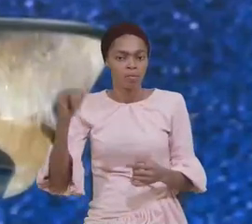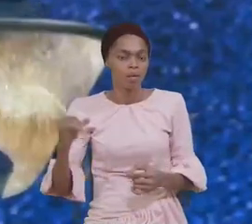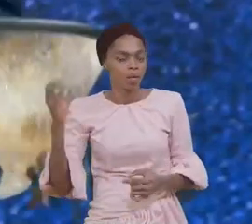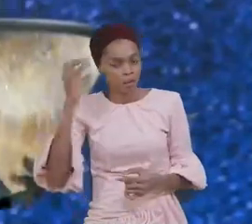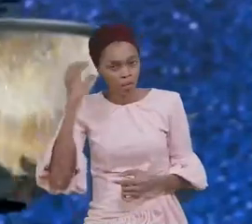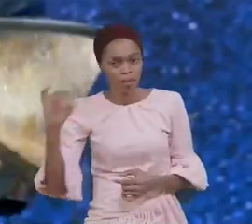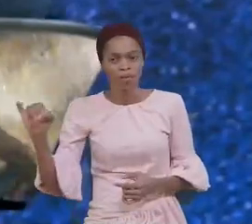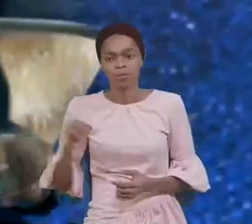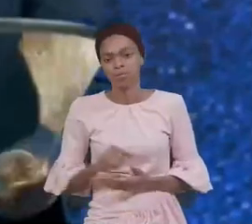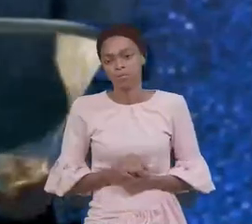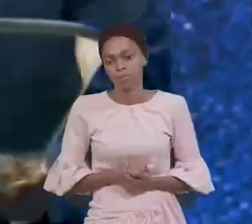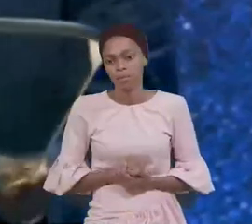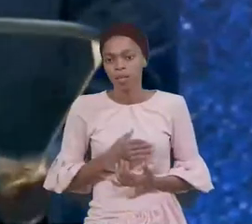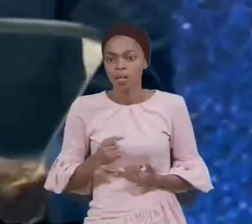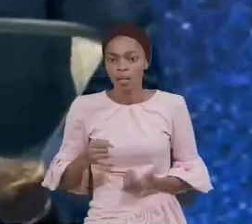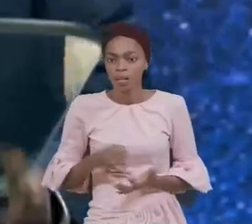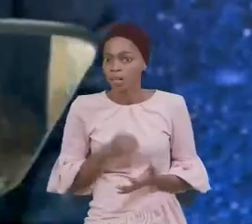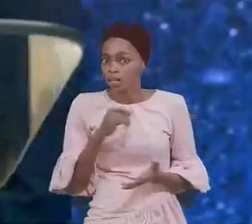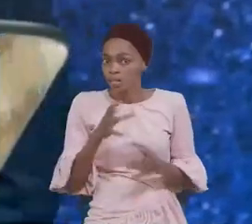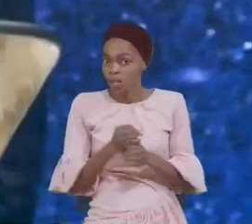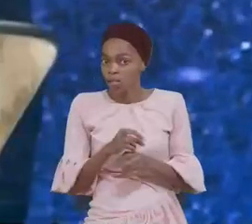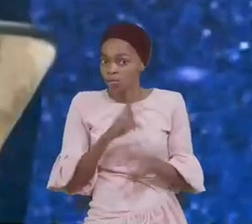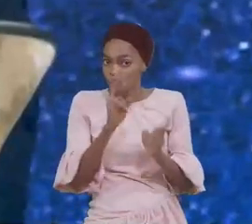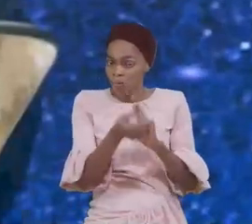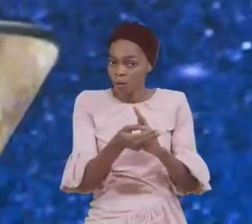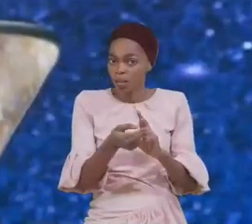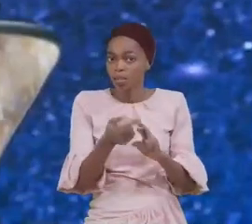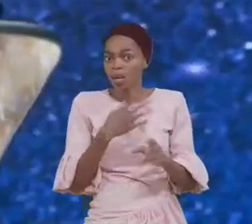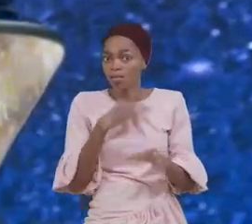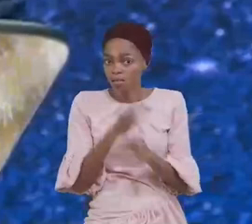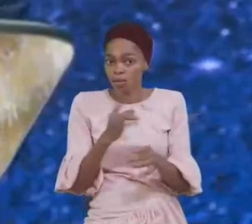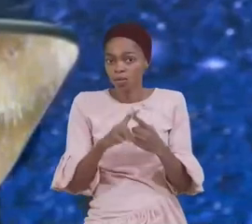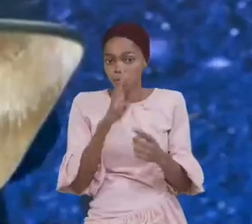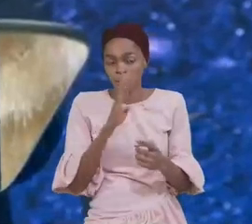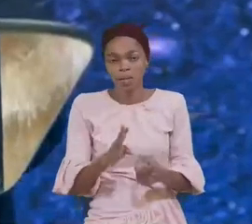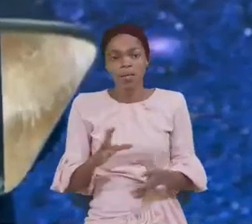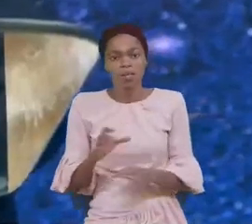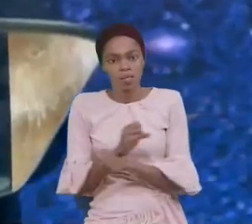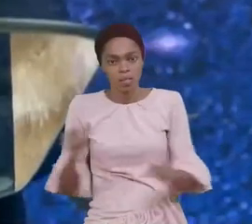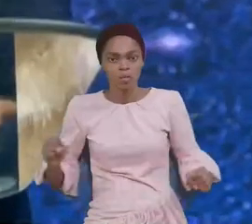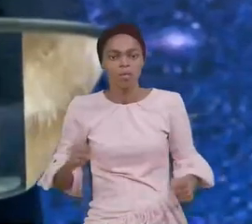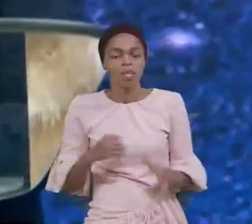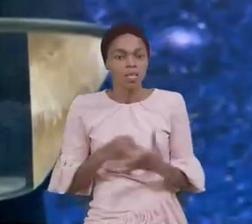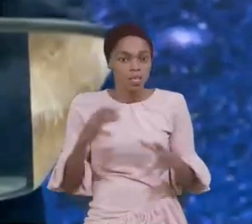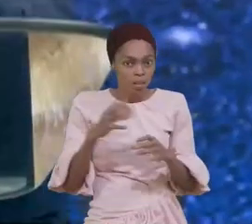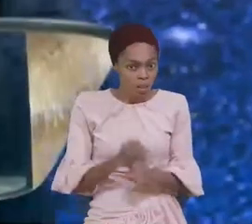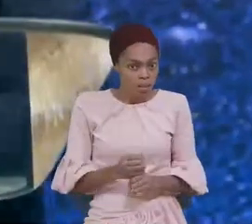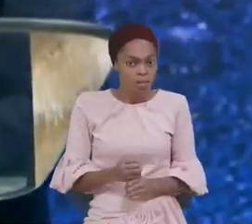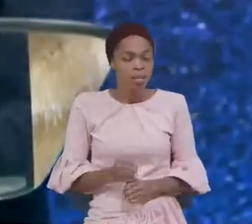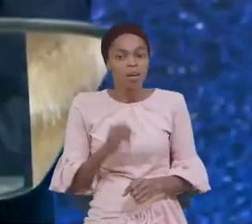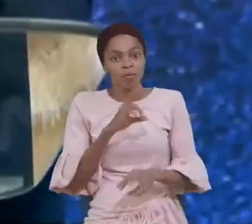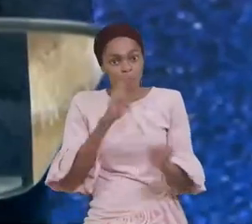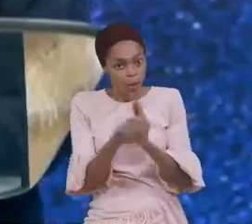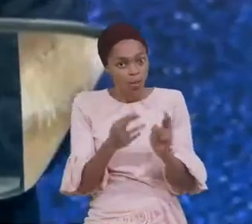qu'on entend. Alors il faut la repentance et la foi pour être sauvé. Il faut la repentance et la foi pour naître de